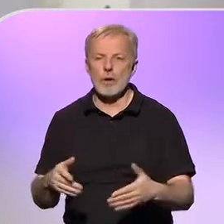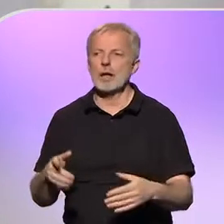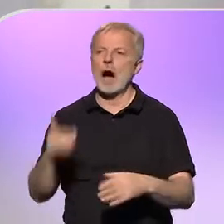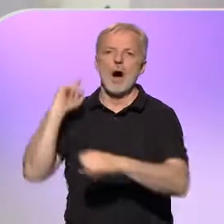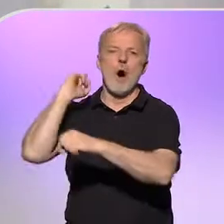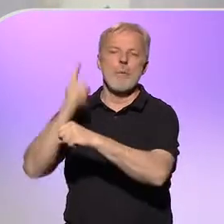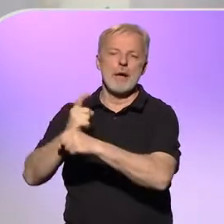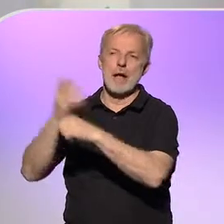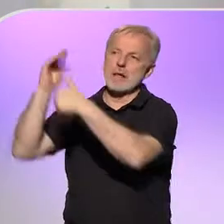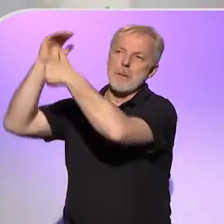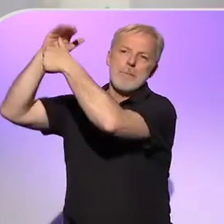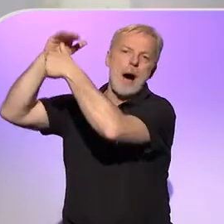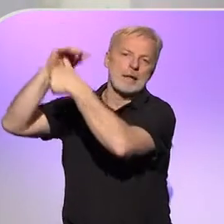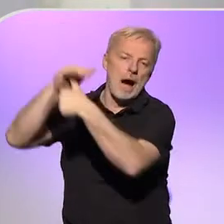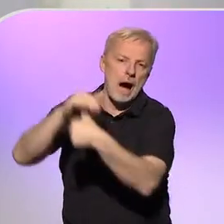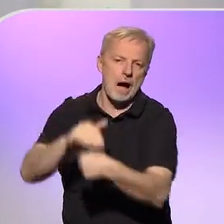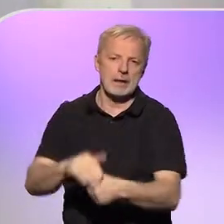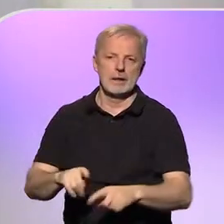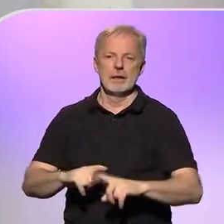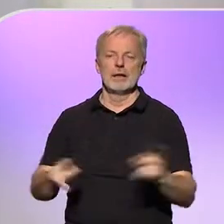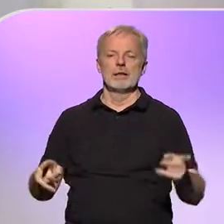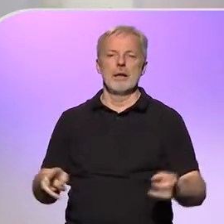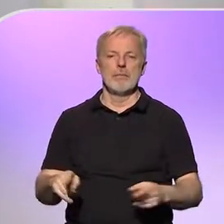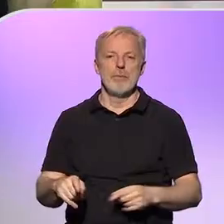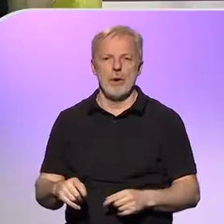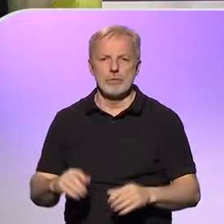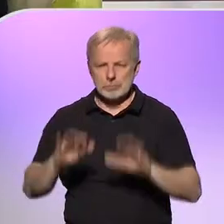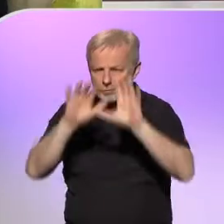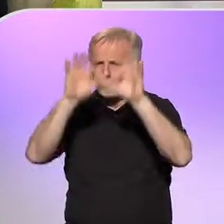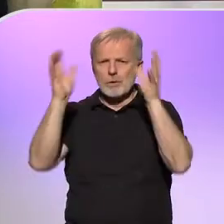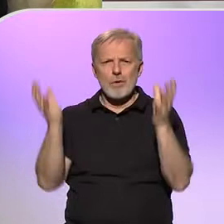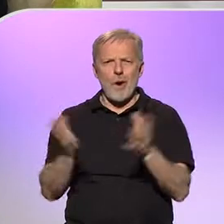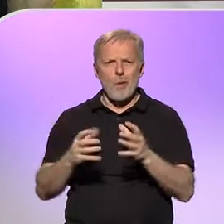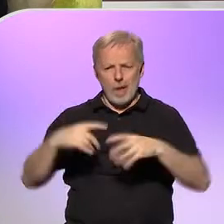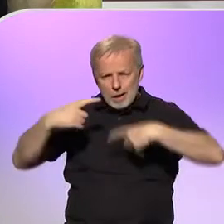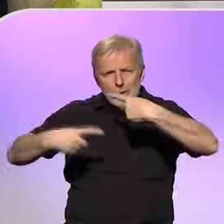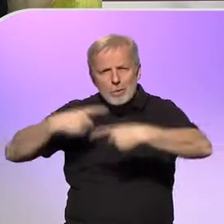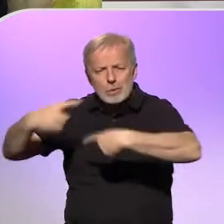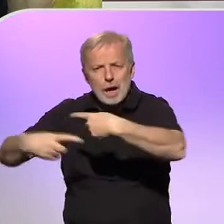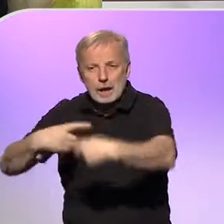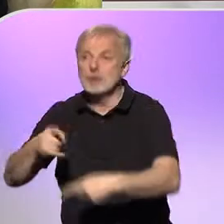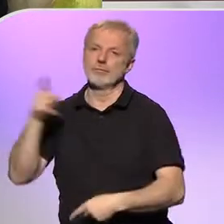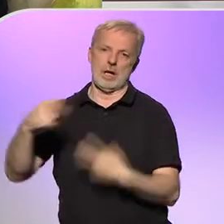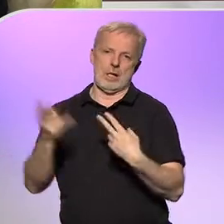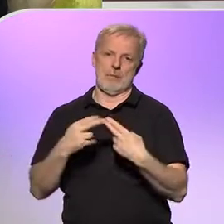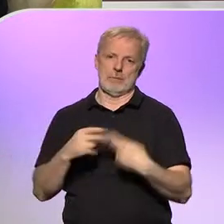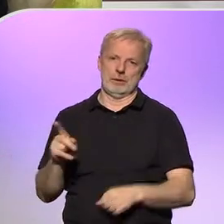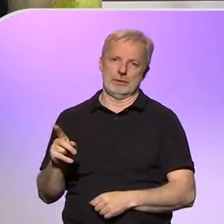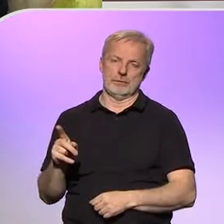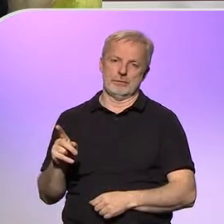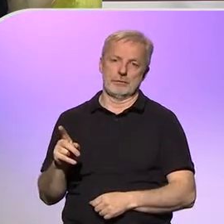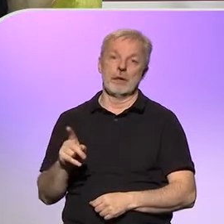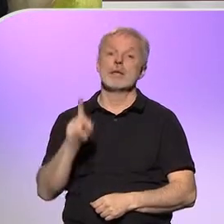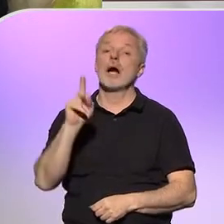padáku, nebo zorbing, nebo cokoliv v těch adrenalinových atrakcí, tak už je vlastně rizikový sport. Takže